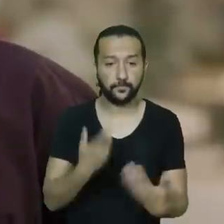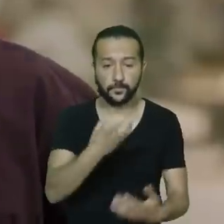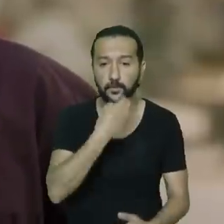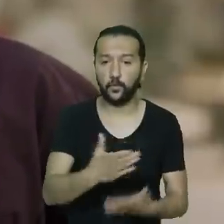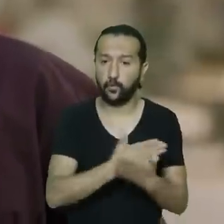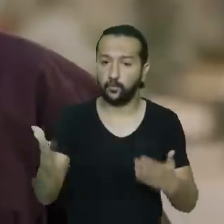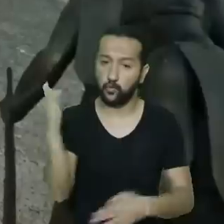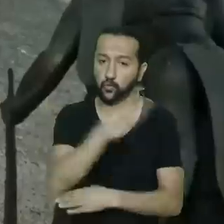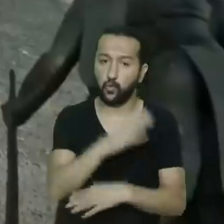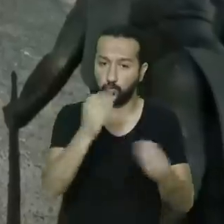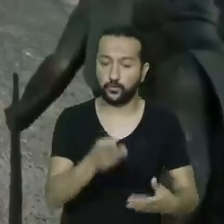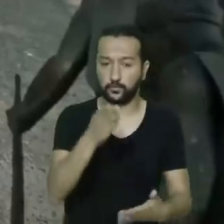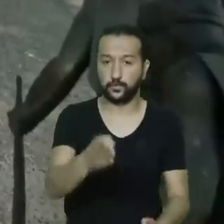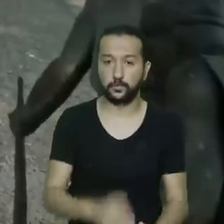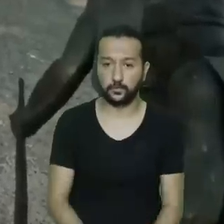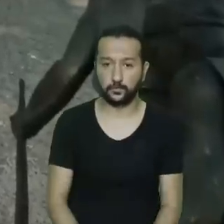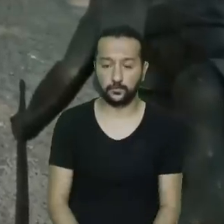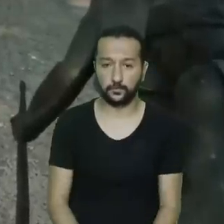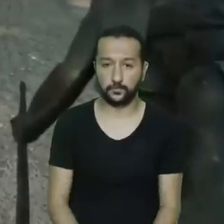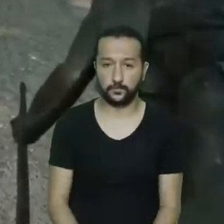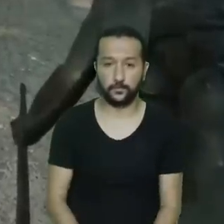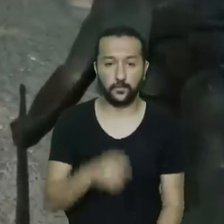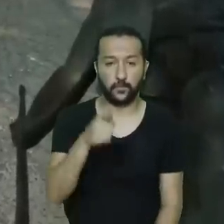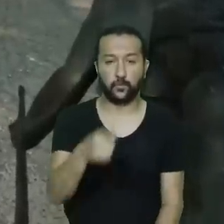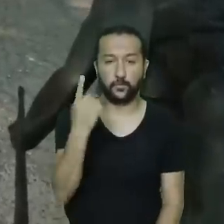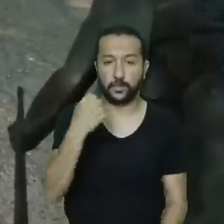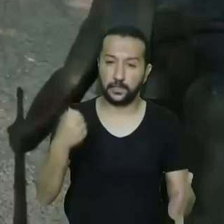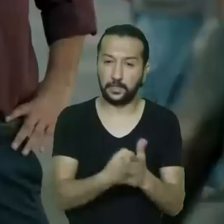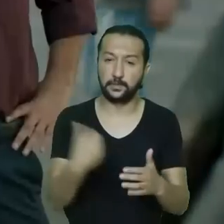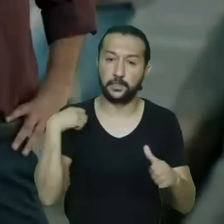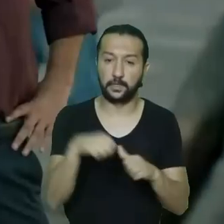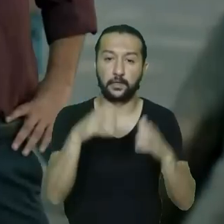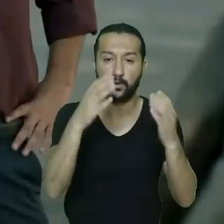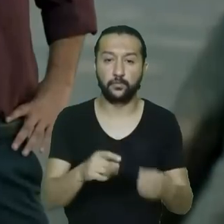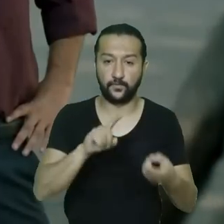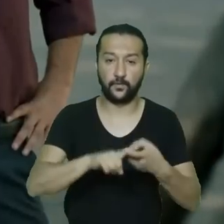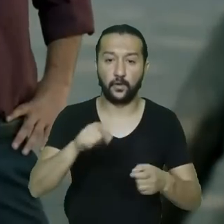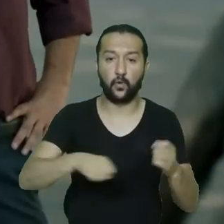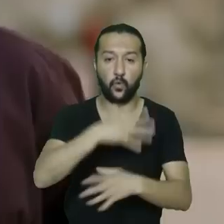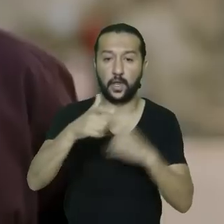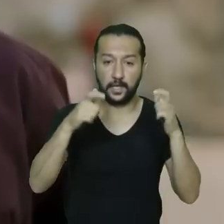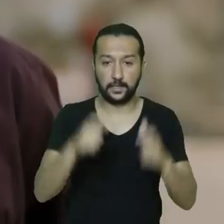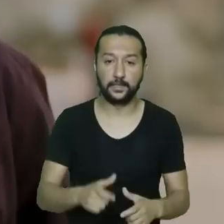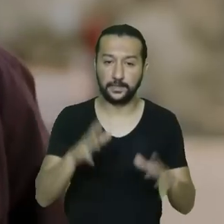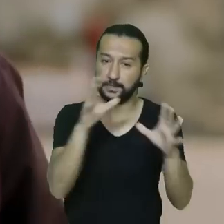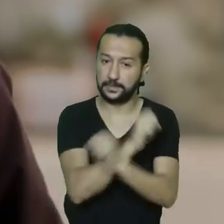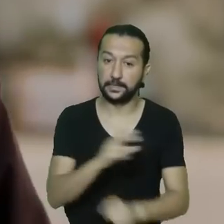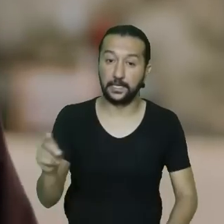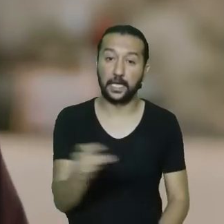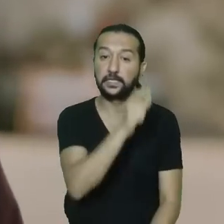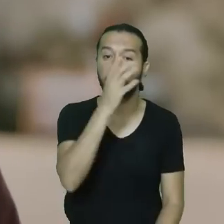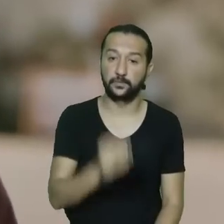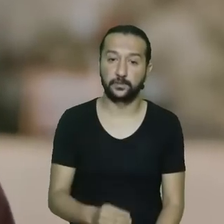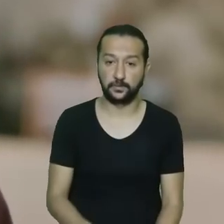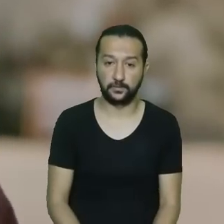Temelli yamulmuş herhalde bu heykel. Burada bir gaza daha olmuş. Ve olay yerinden sinsice